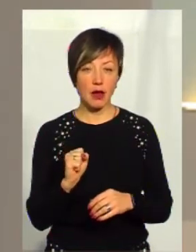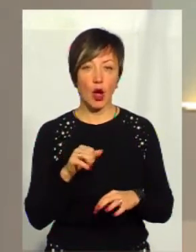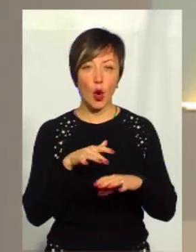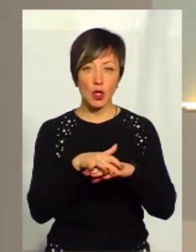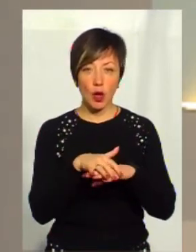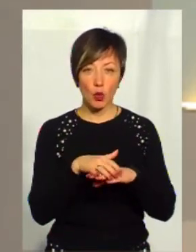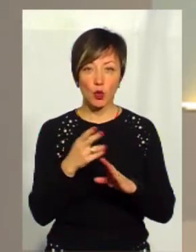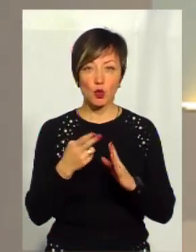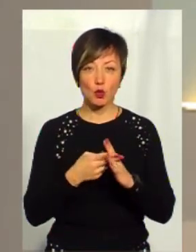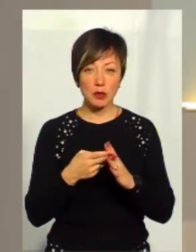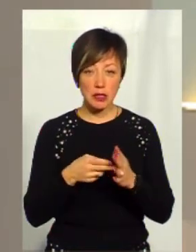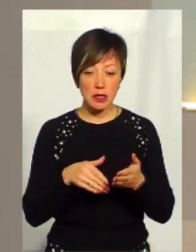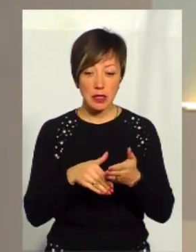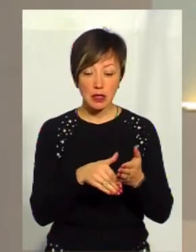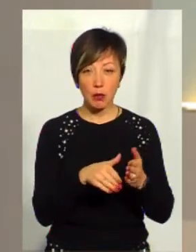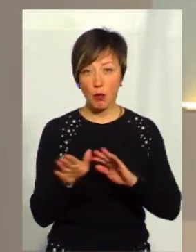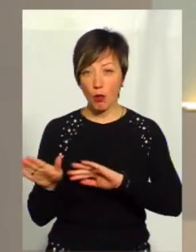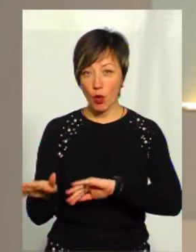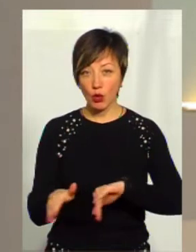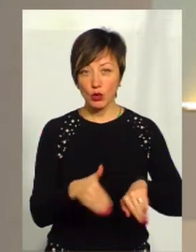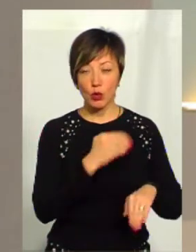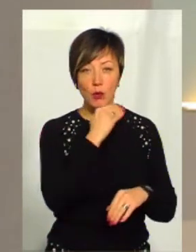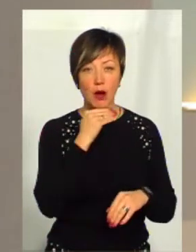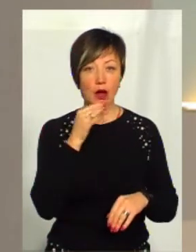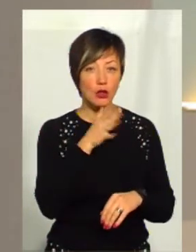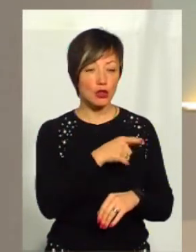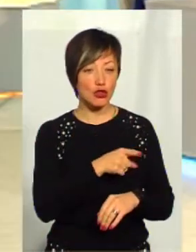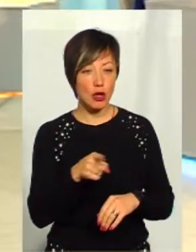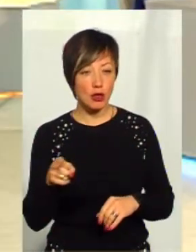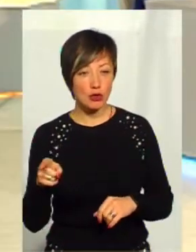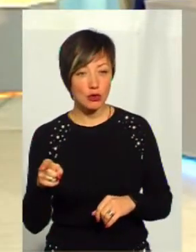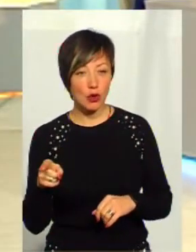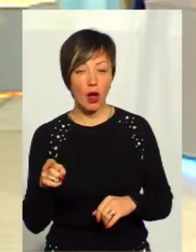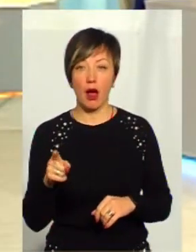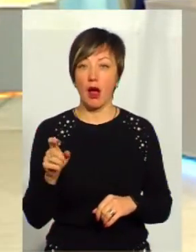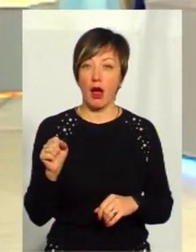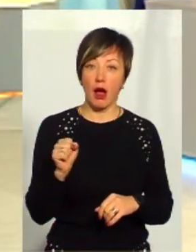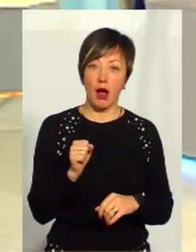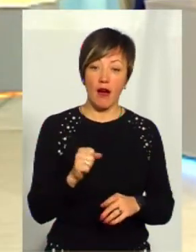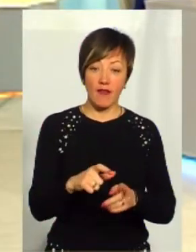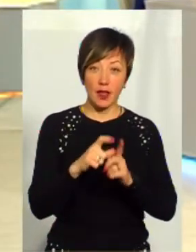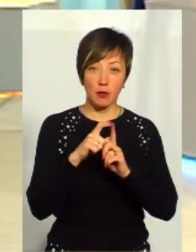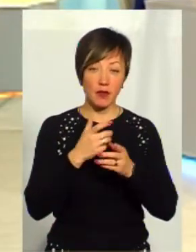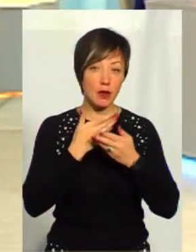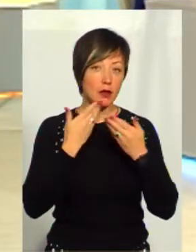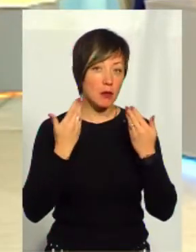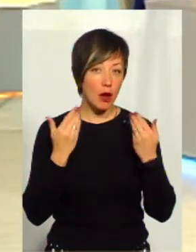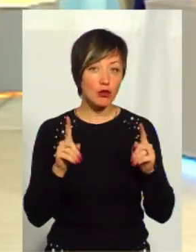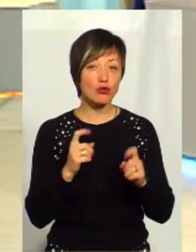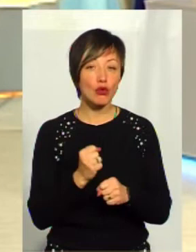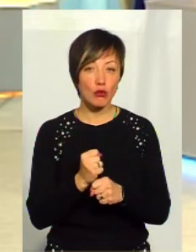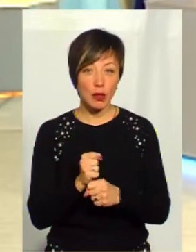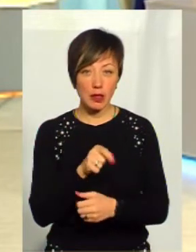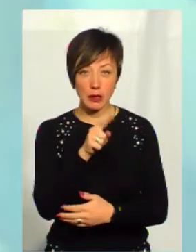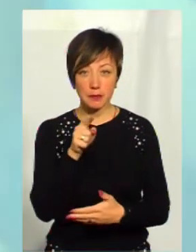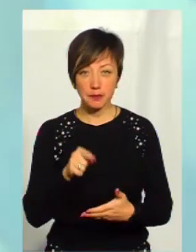розрахування субсидії, і пройшов уже досить багато часу, пройшло, а відповіді немає. Що